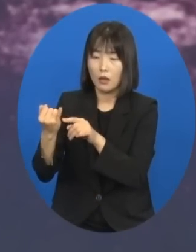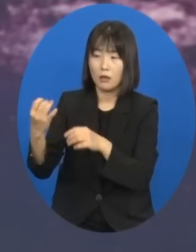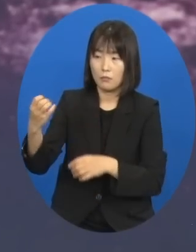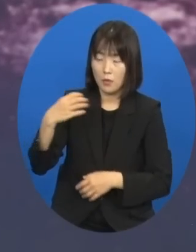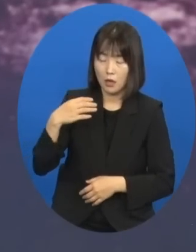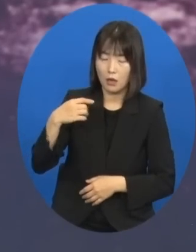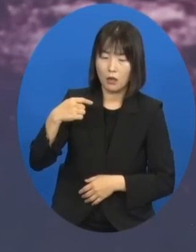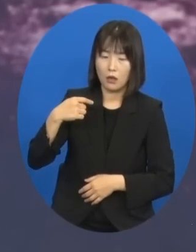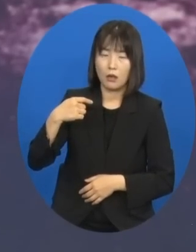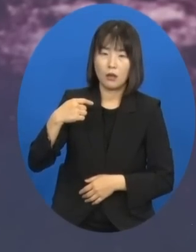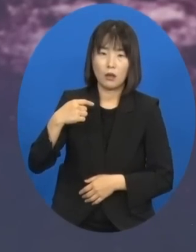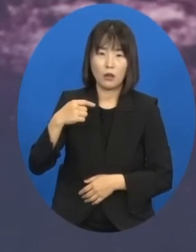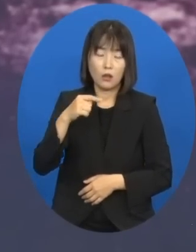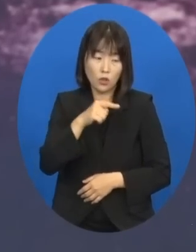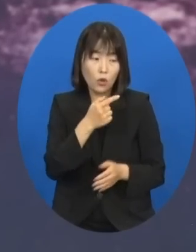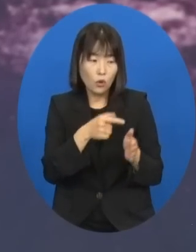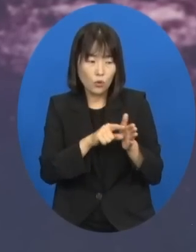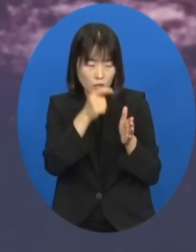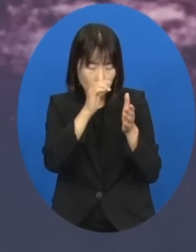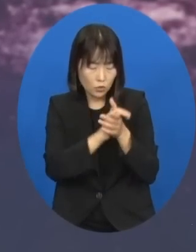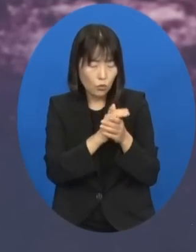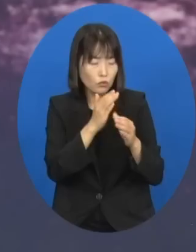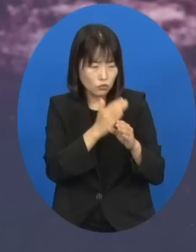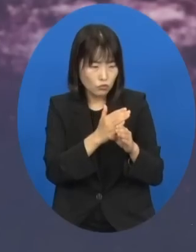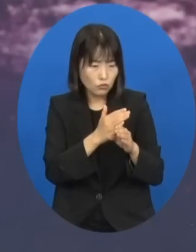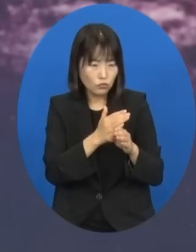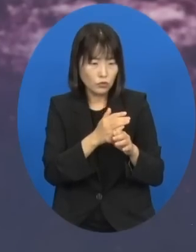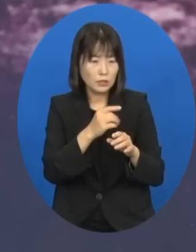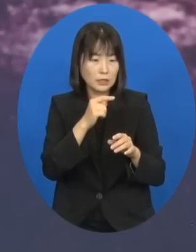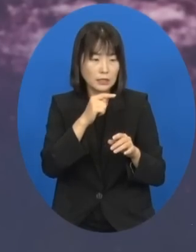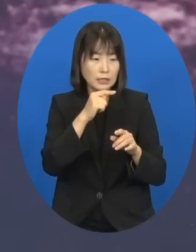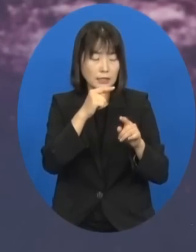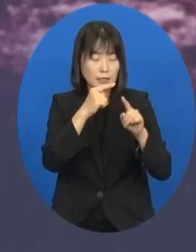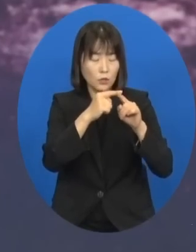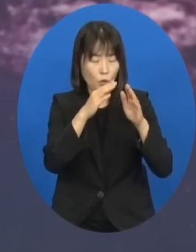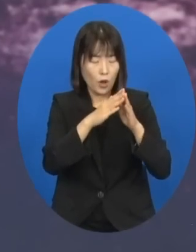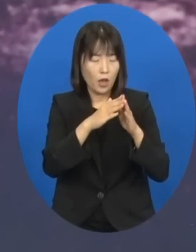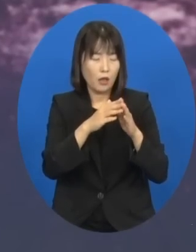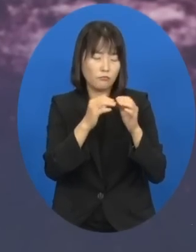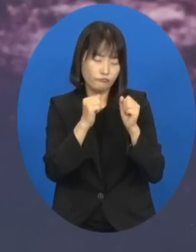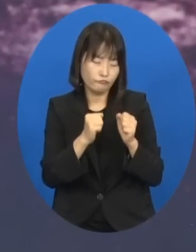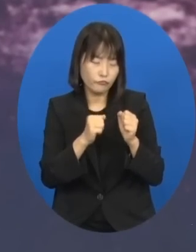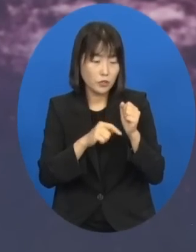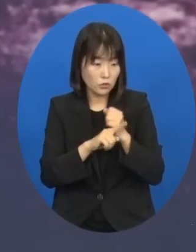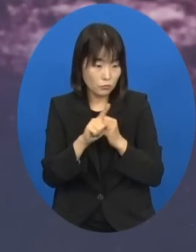내가 이 교회에 정착하고 머물게 된 것은 데이빗 때문이야. 뭐 이런 얘기를 했어요.